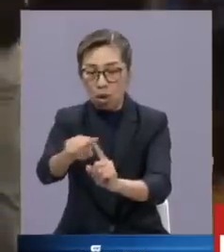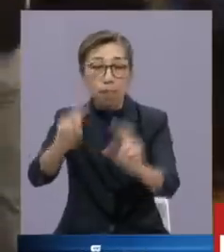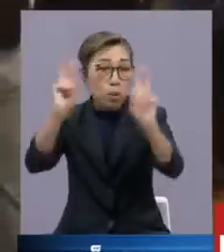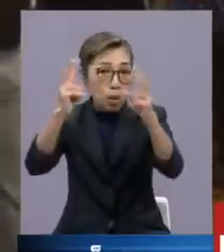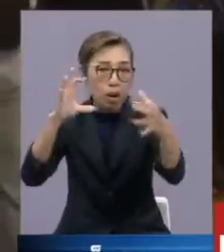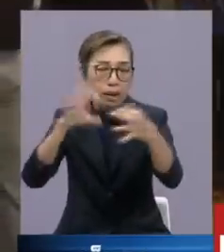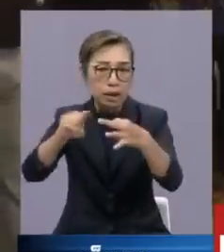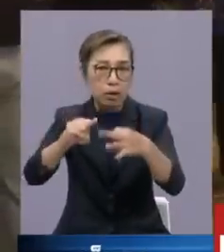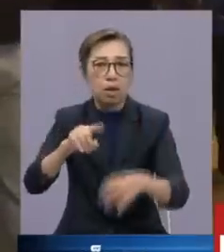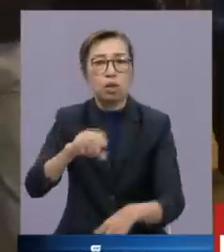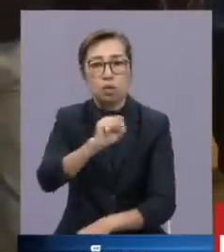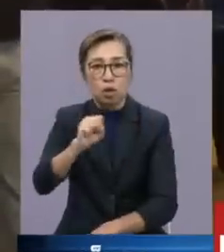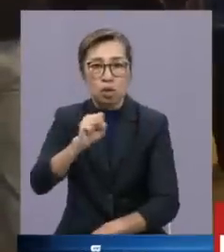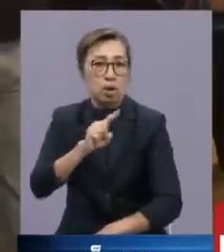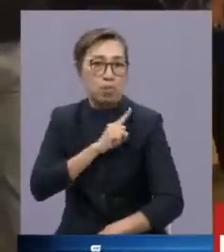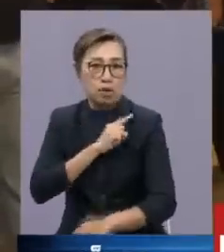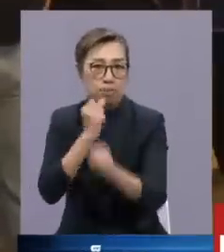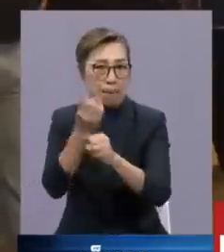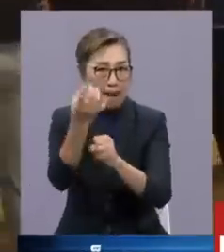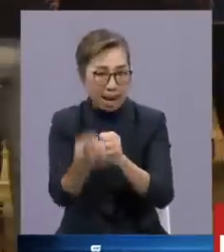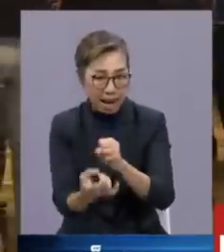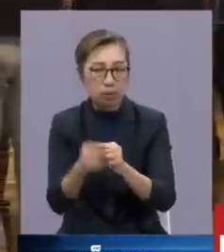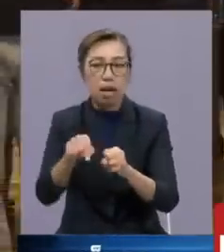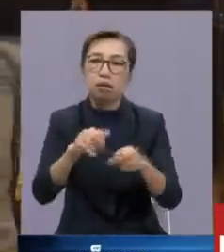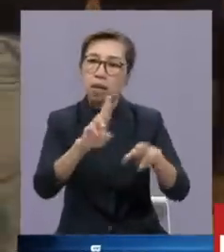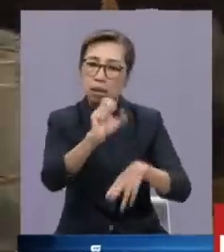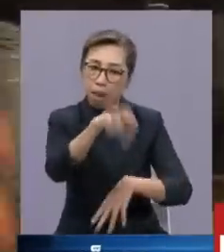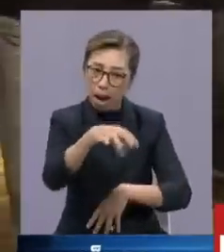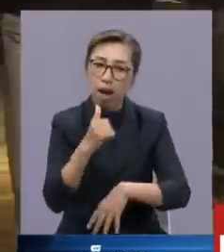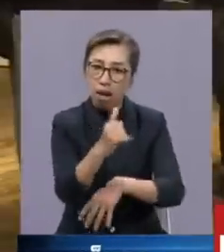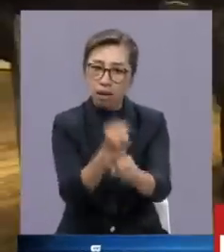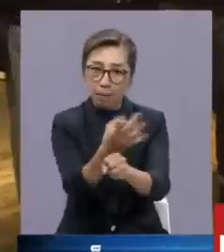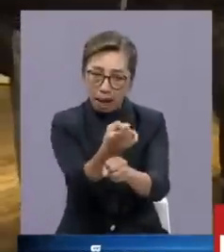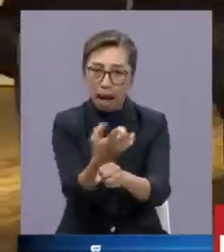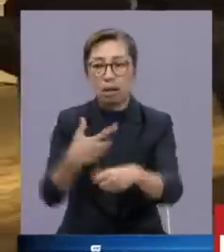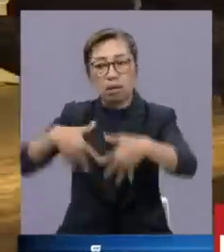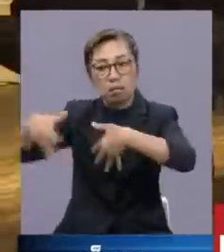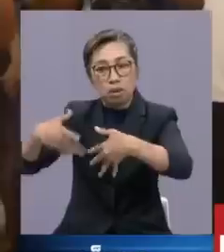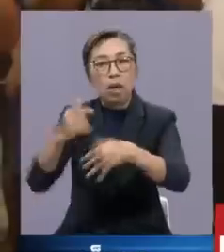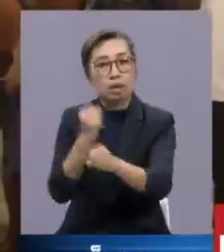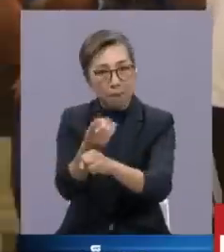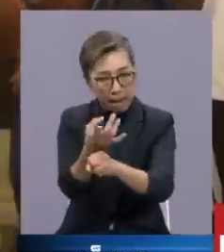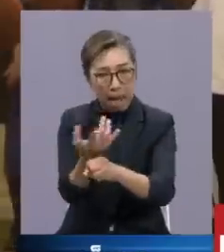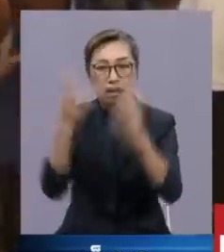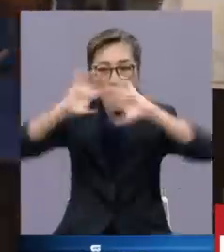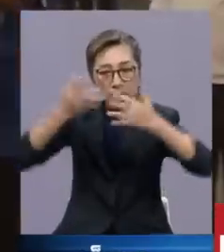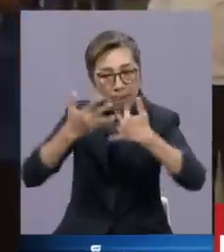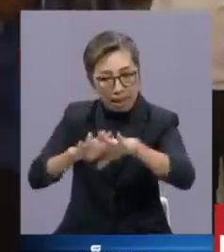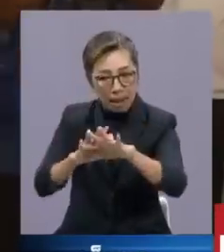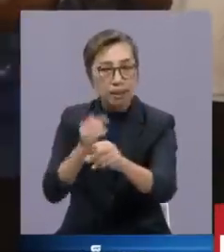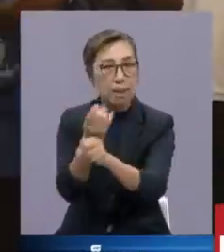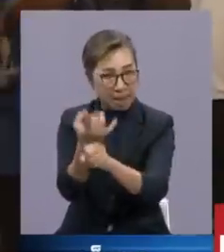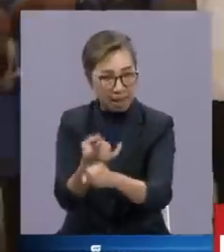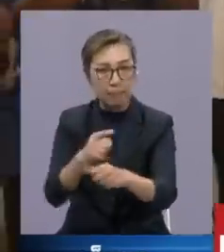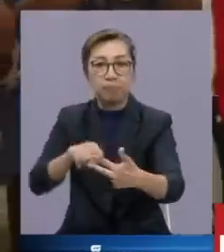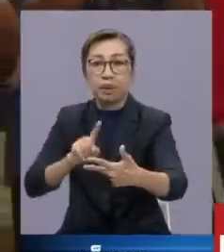ทบาทหน้าที่ส.ส.ทั้งในสภาในพื้นที่และการประสานงานกับรัฐบาลค่ะกลุ่มที่3จะมุ่ง